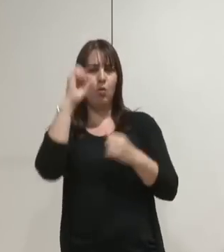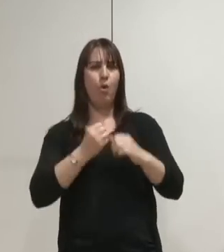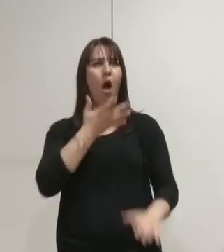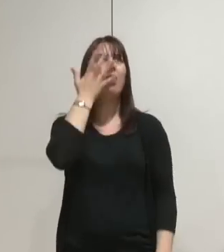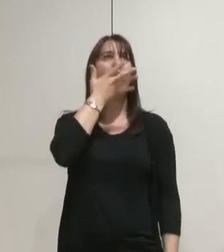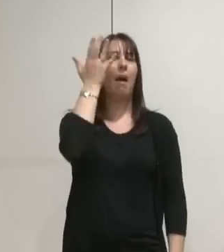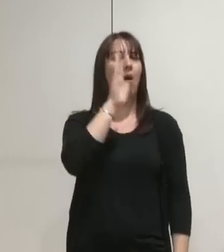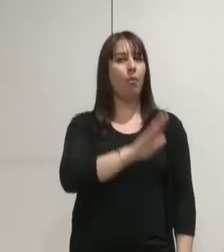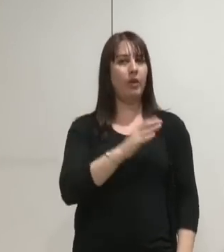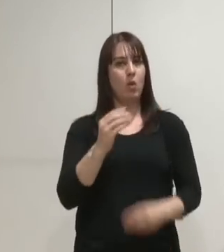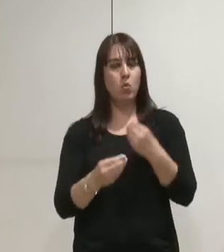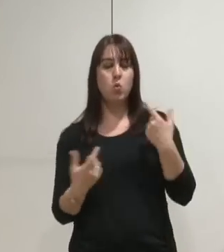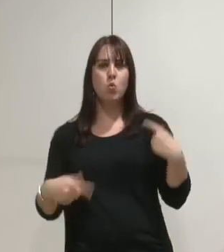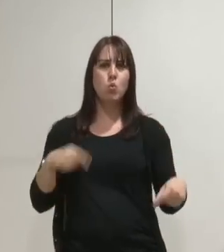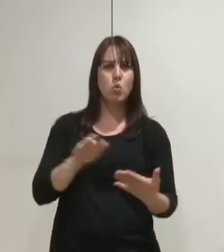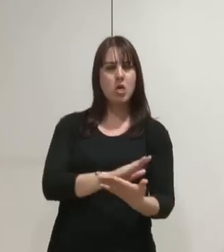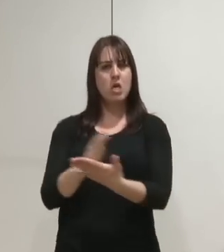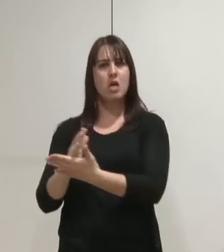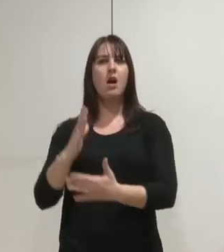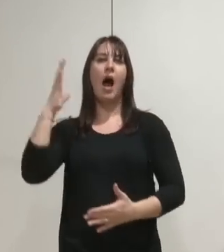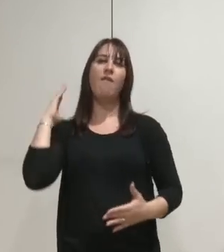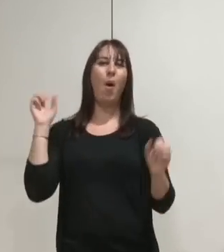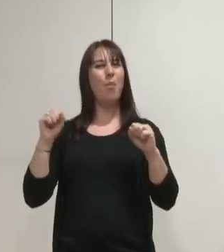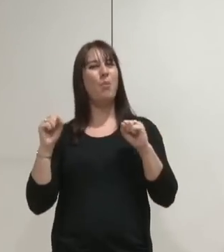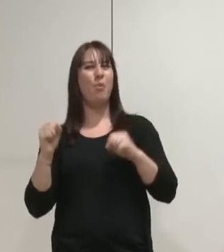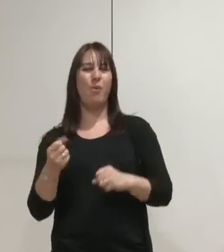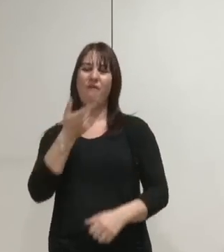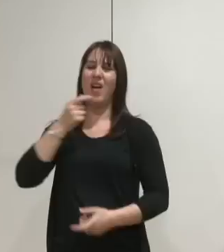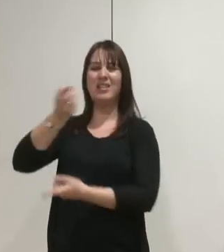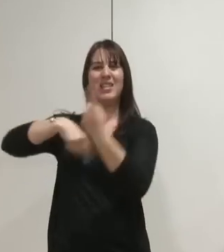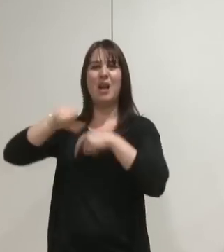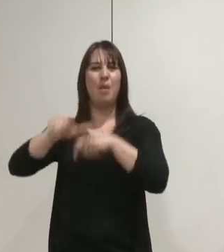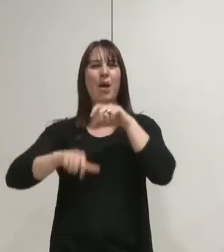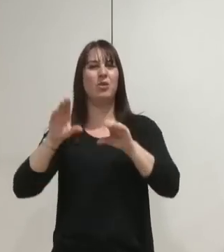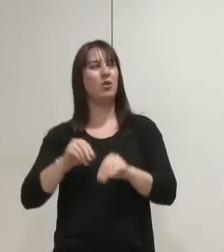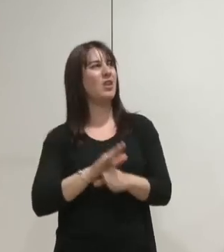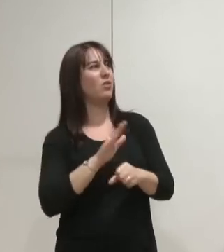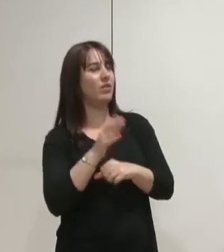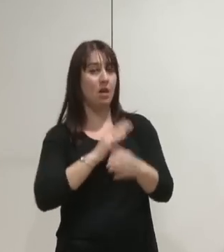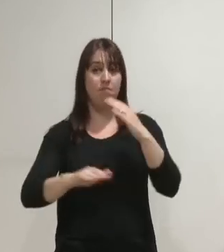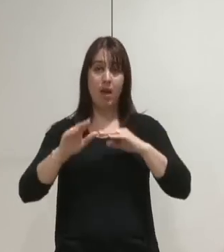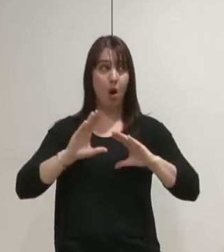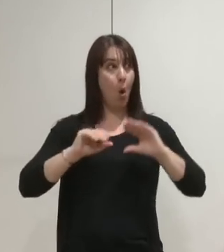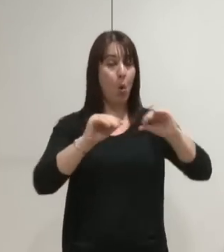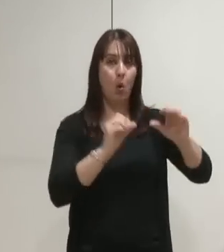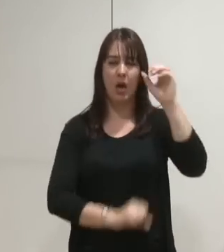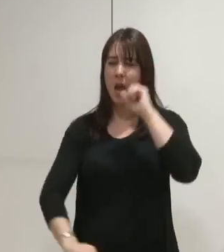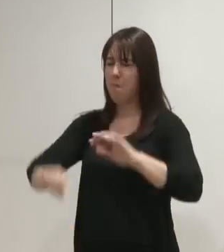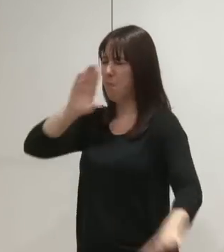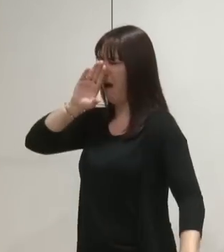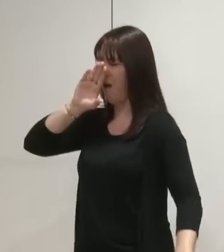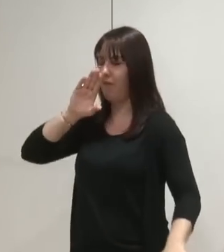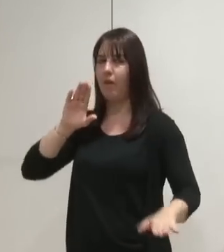simplifitateurs qui ont pu séduire un temps mais qui se heurent avec fracas à la réalité vos